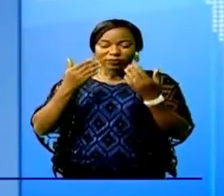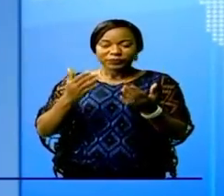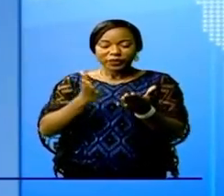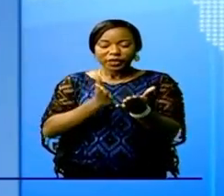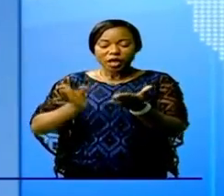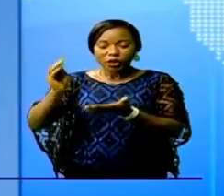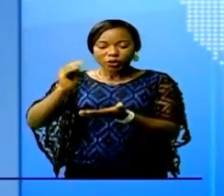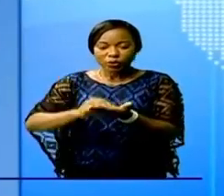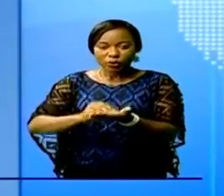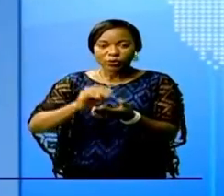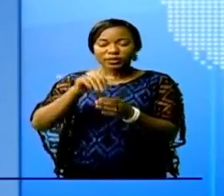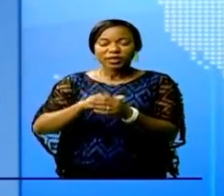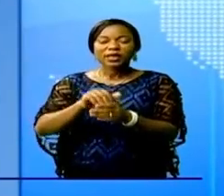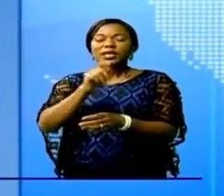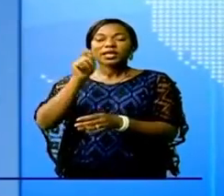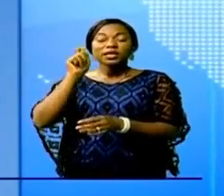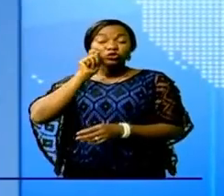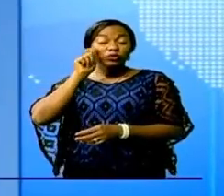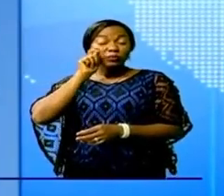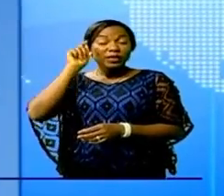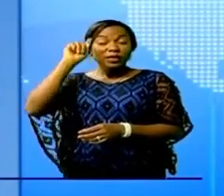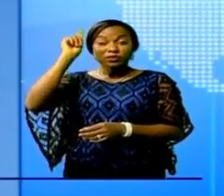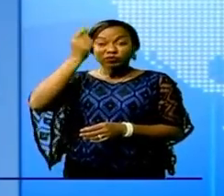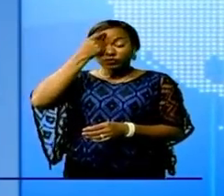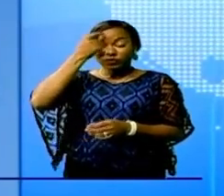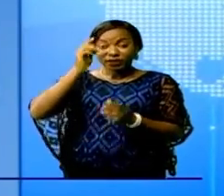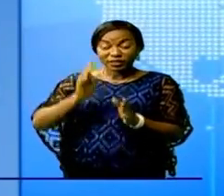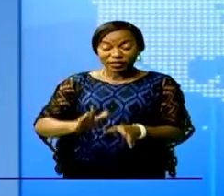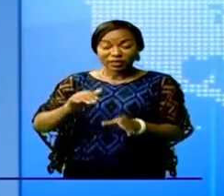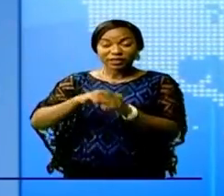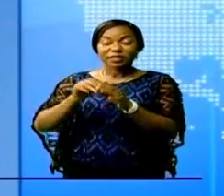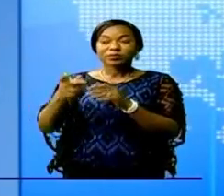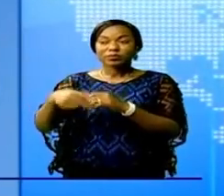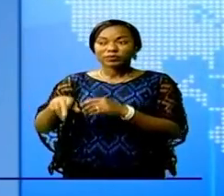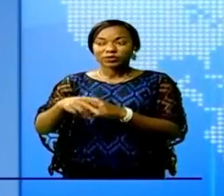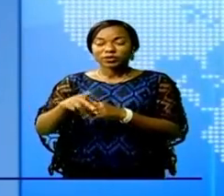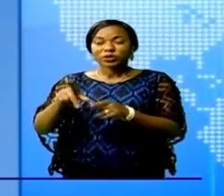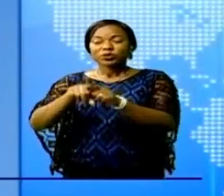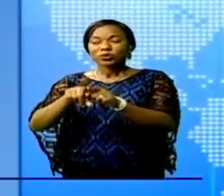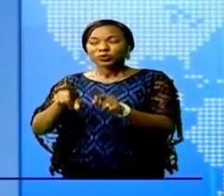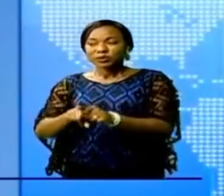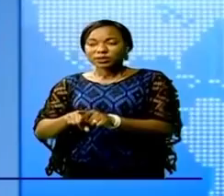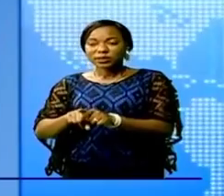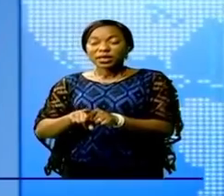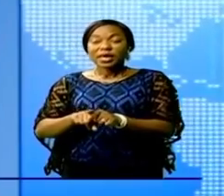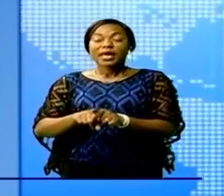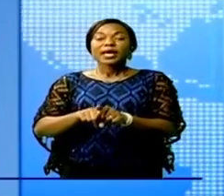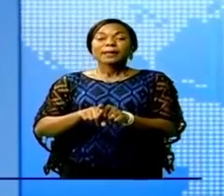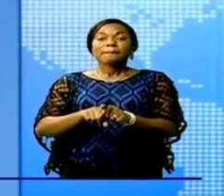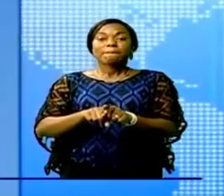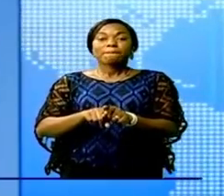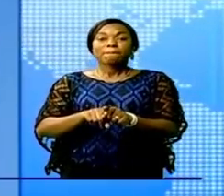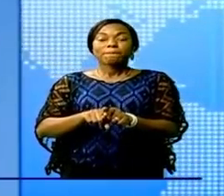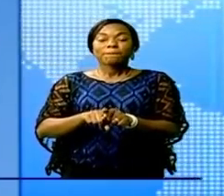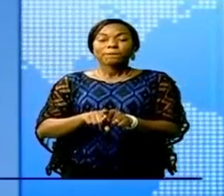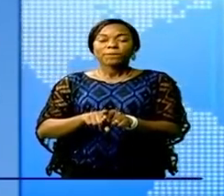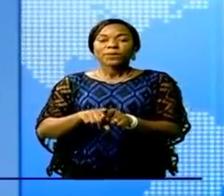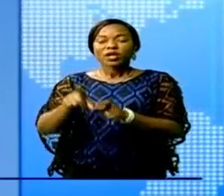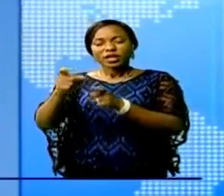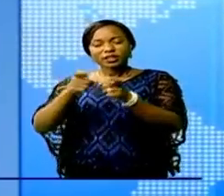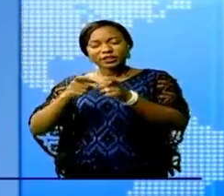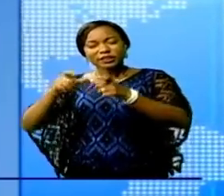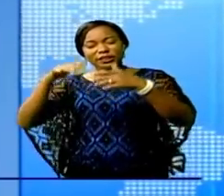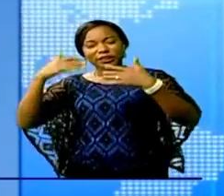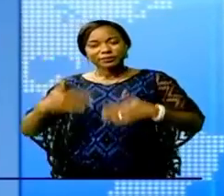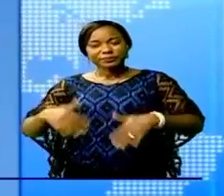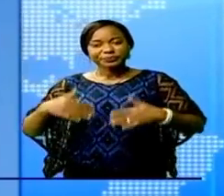Direction la province de la Tchouapa, le gouverneur de cette province, Pancras Bongonkoi, a présider la